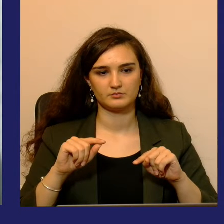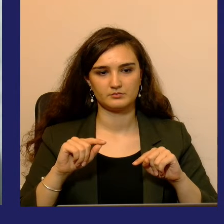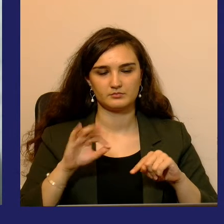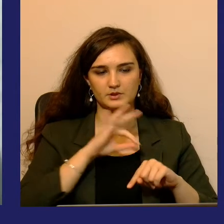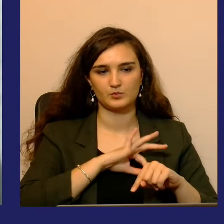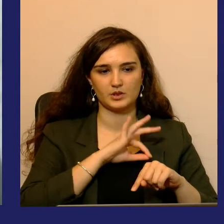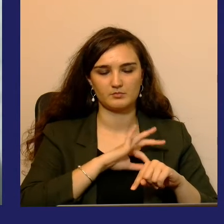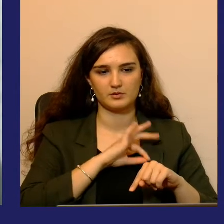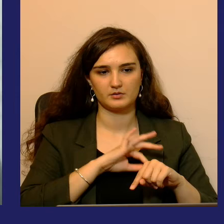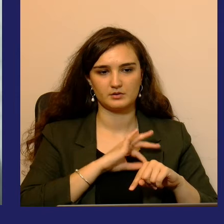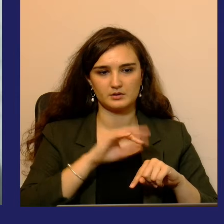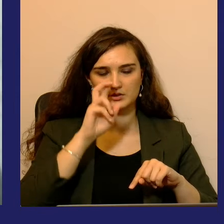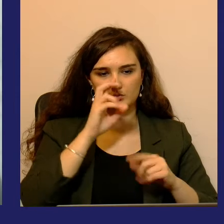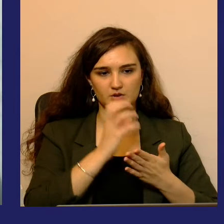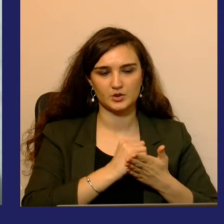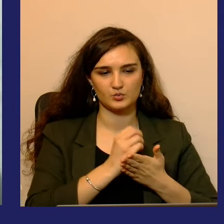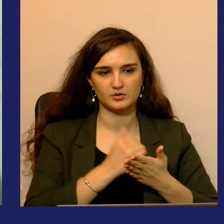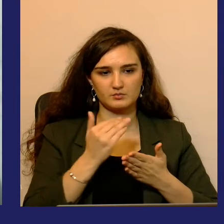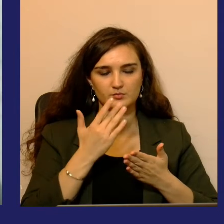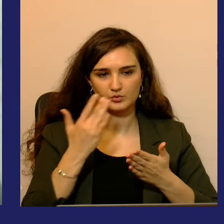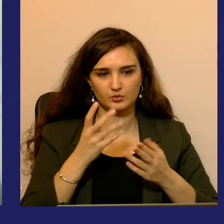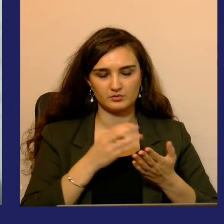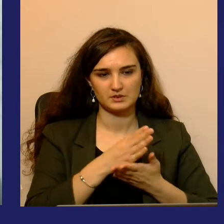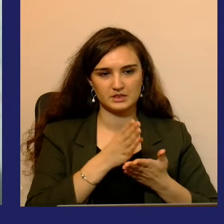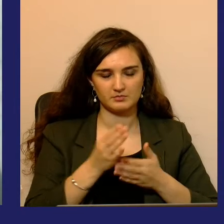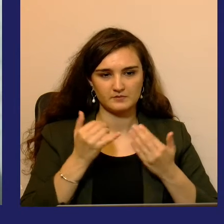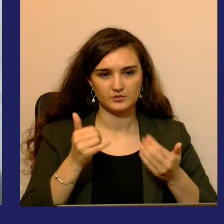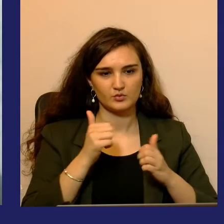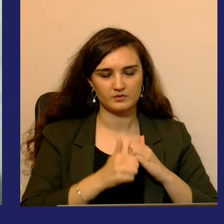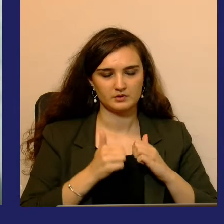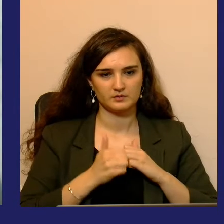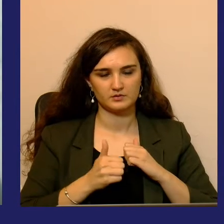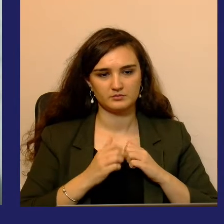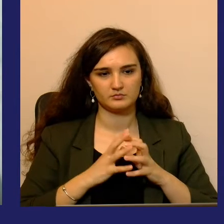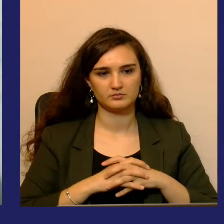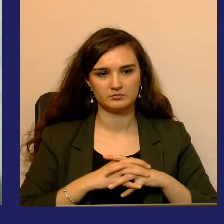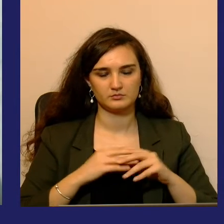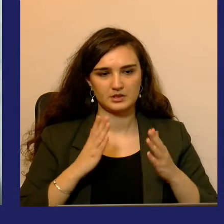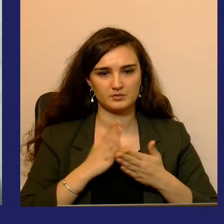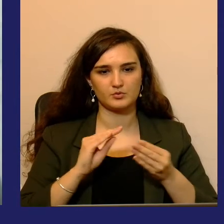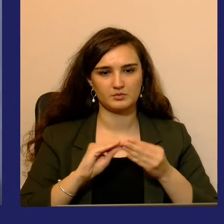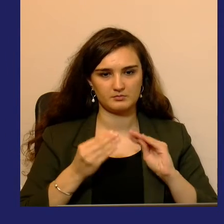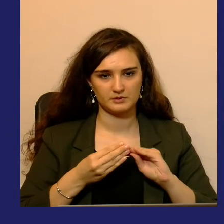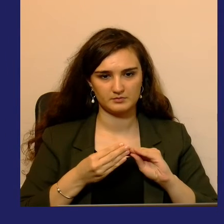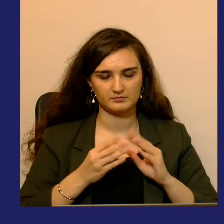გამოყენება საჯარო რესურსების პოლიტიკური მიზნებისთვის ყოველთვის არის პრობლემა.